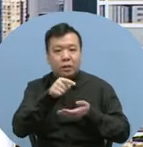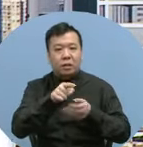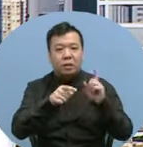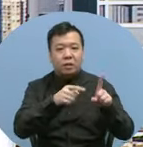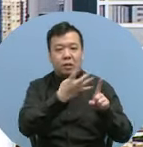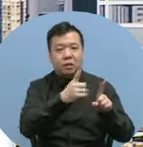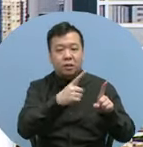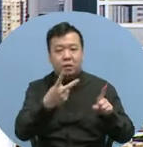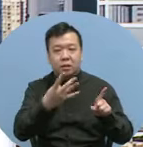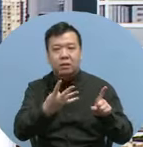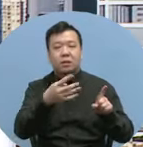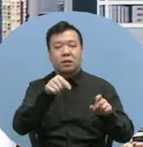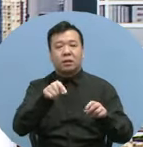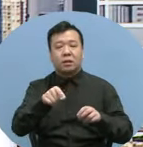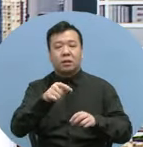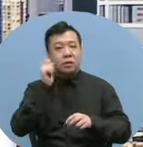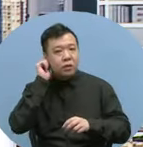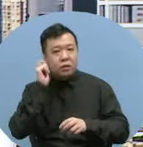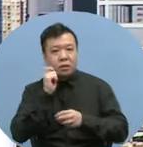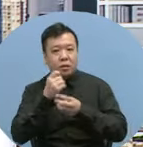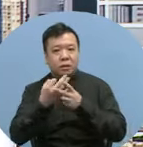啦。咁佢就係